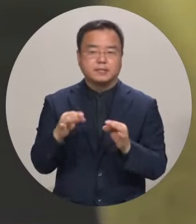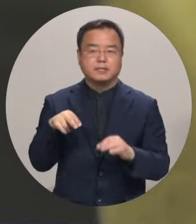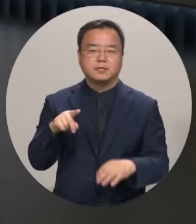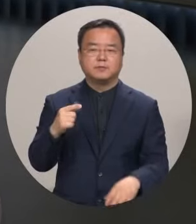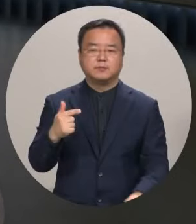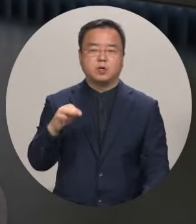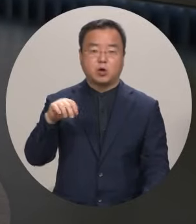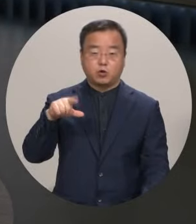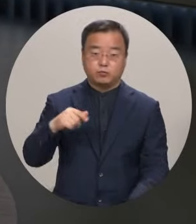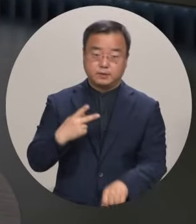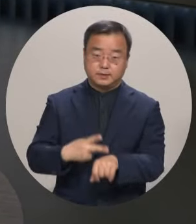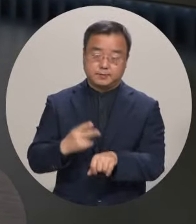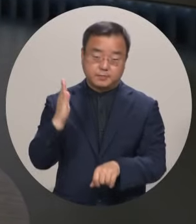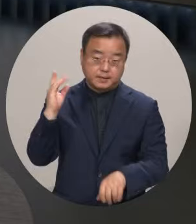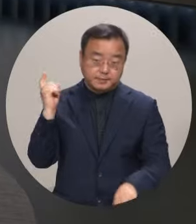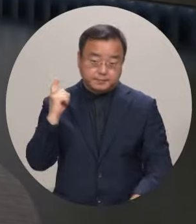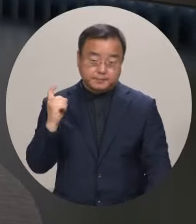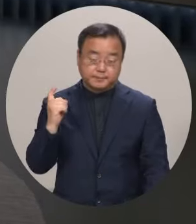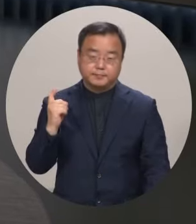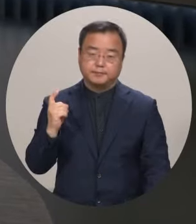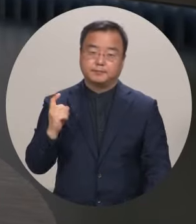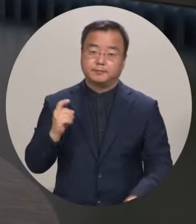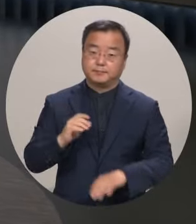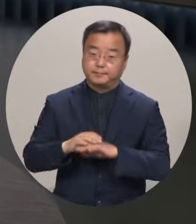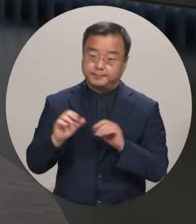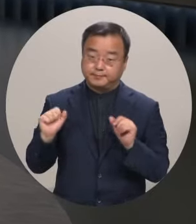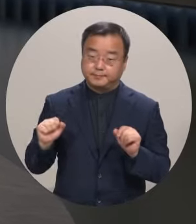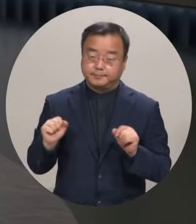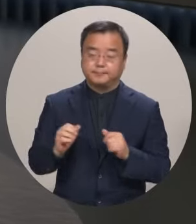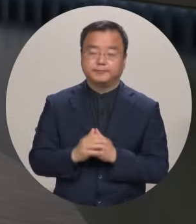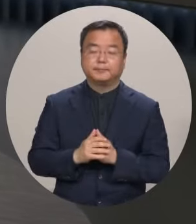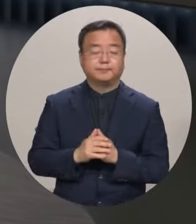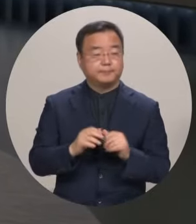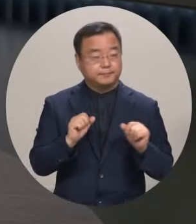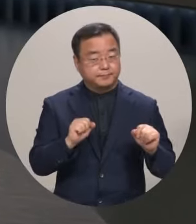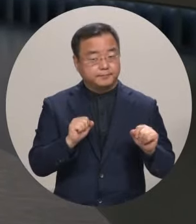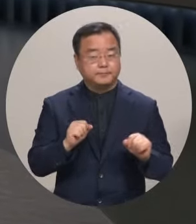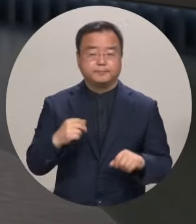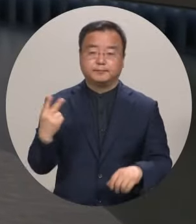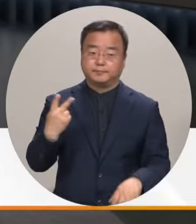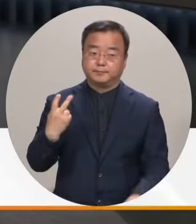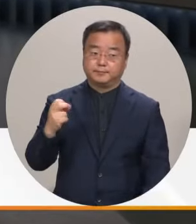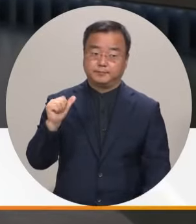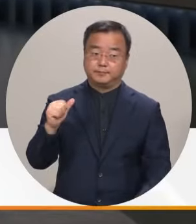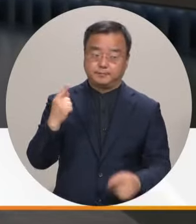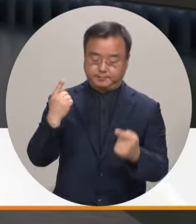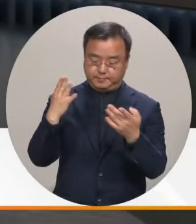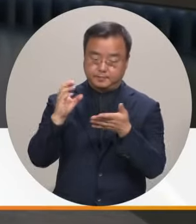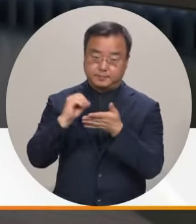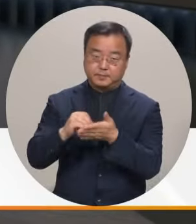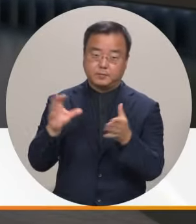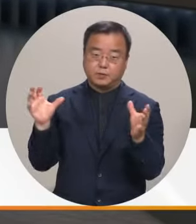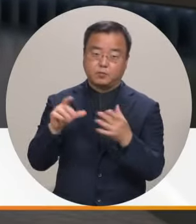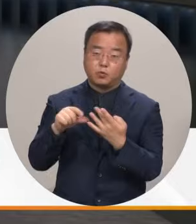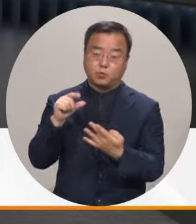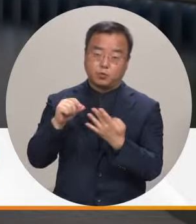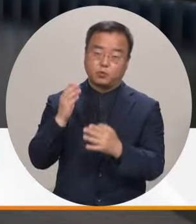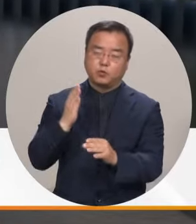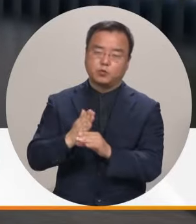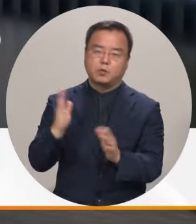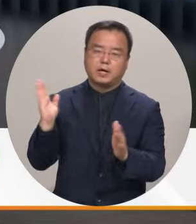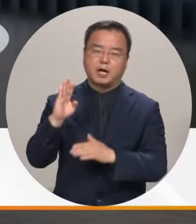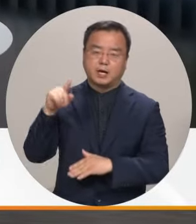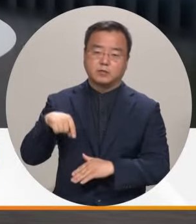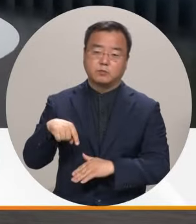선생님 어서 오세요 안녕하세요 예 먼저 2025학년도 수시 모집에서이 학생부 전형에 어떤